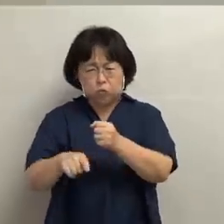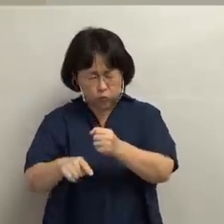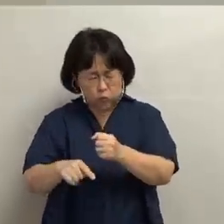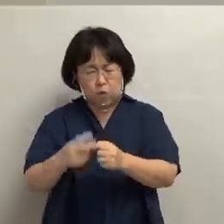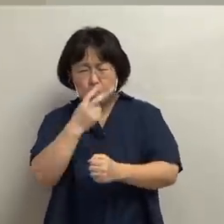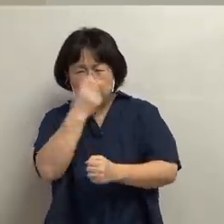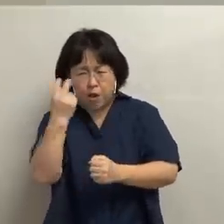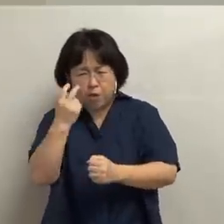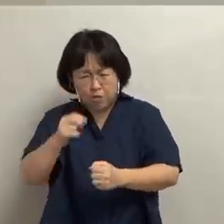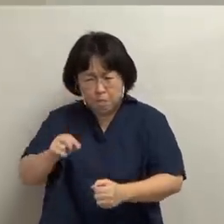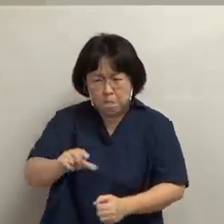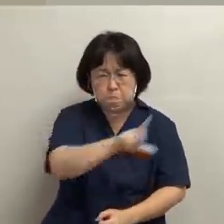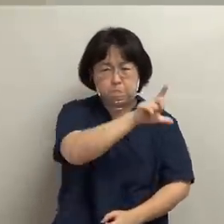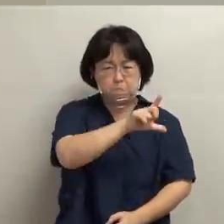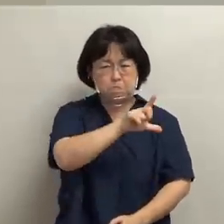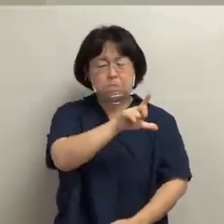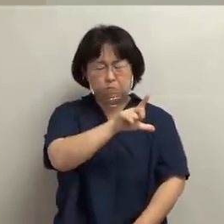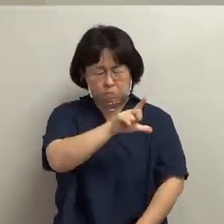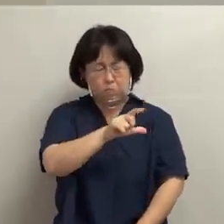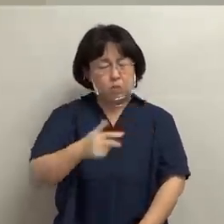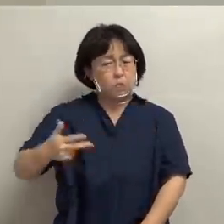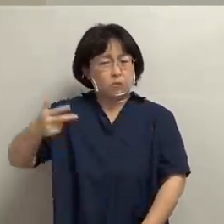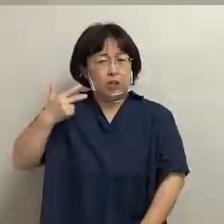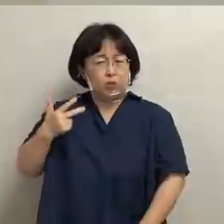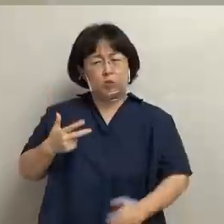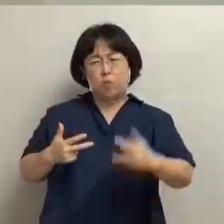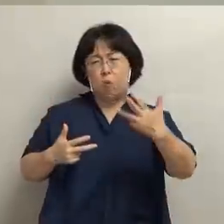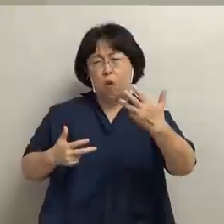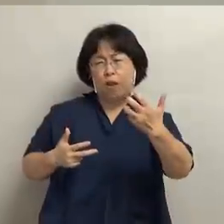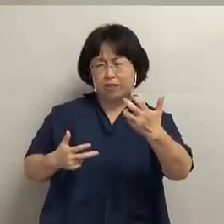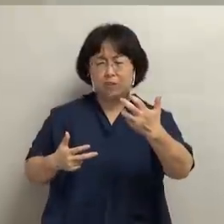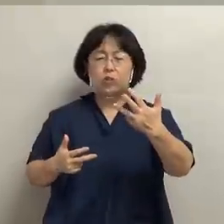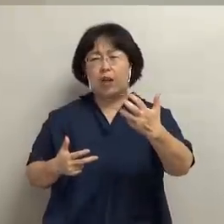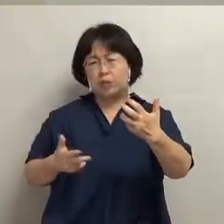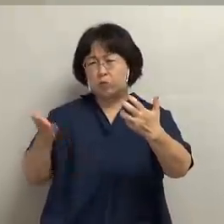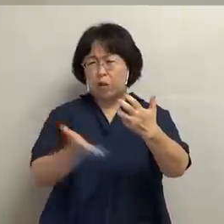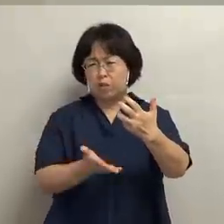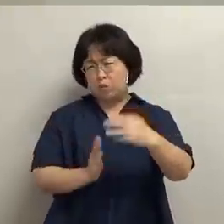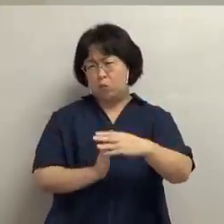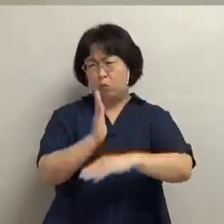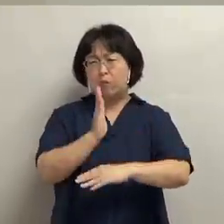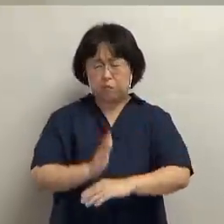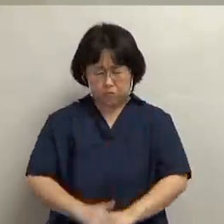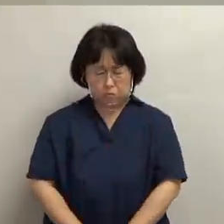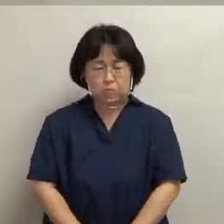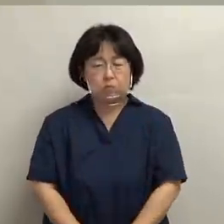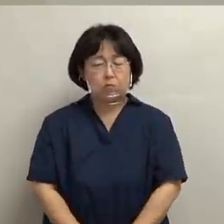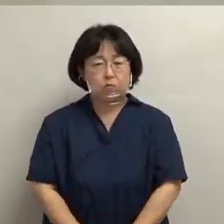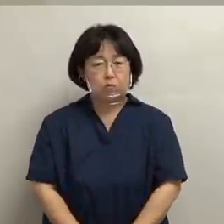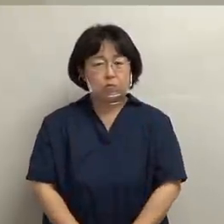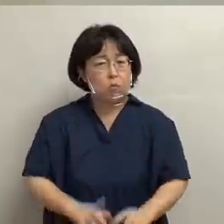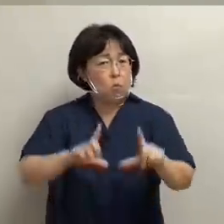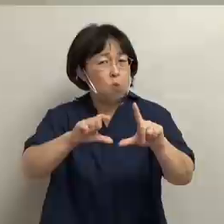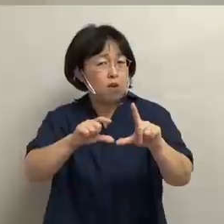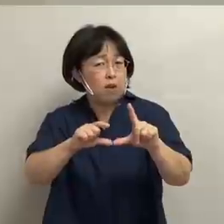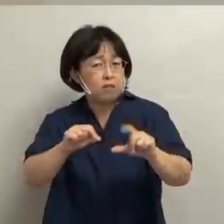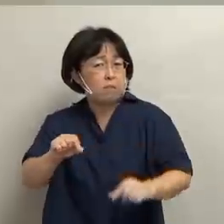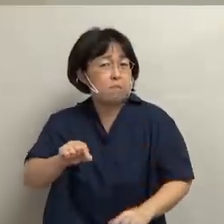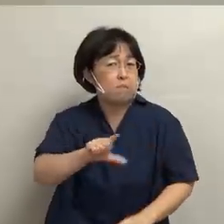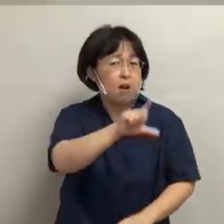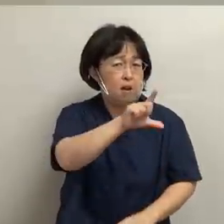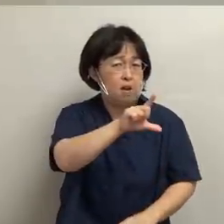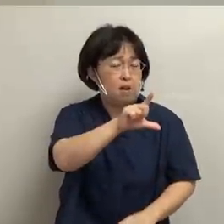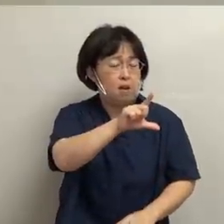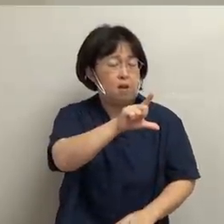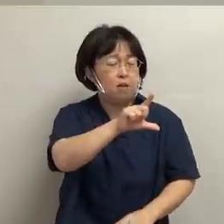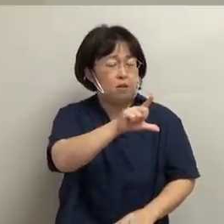しているということで先週分ではもう8割を超えているということを分かっていただけると思いますこの割合の急上昇とともにこうし